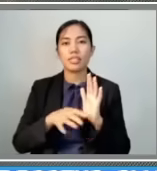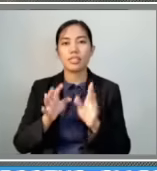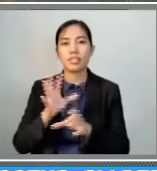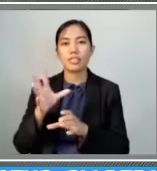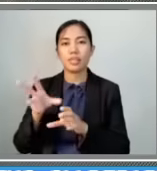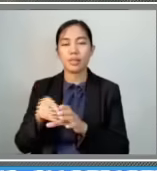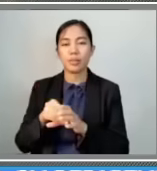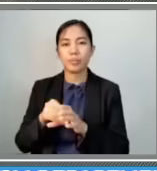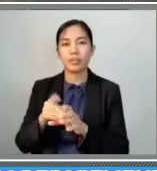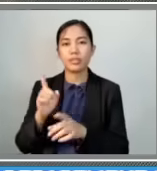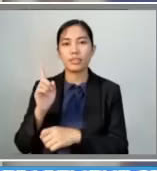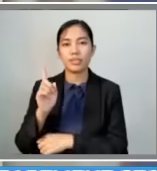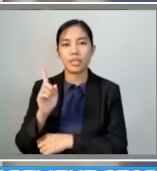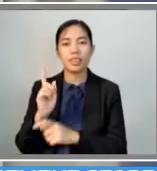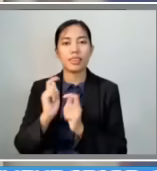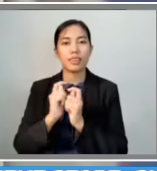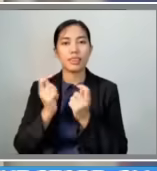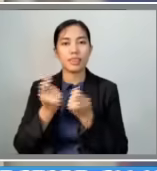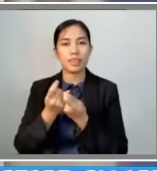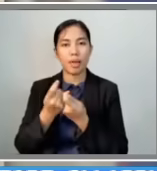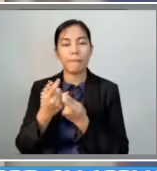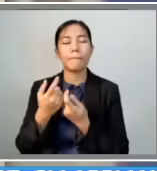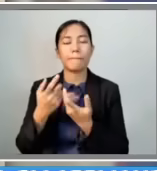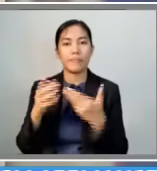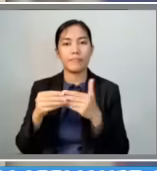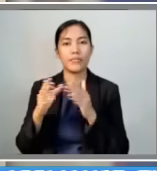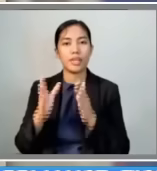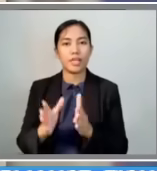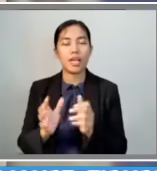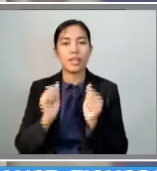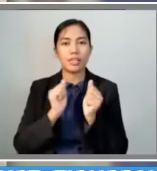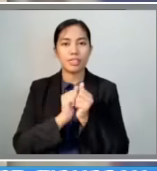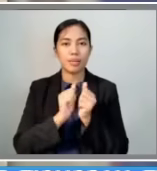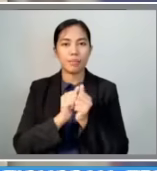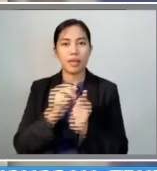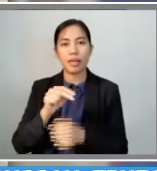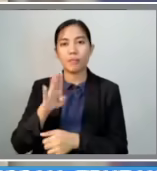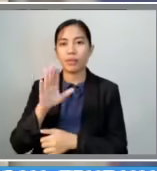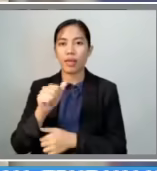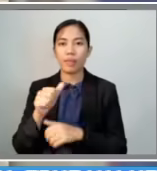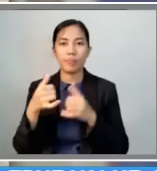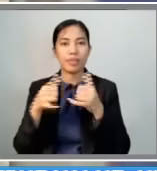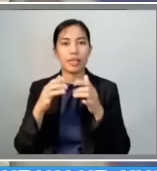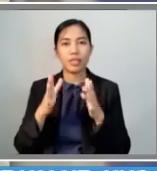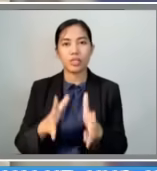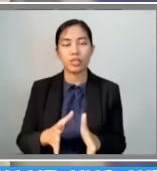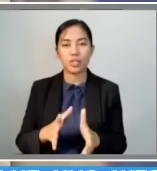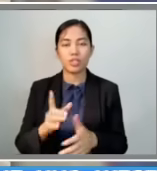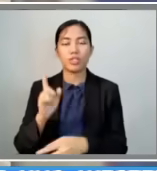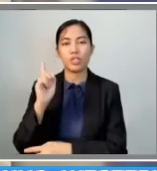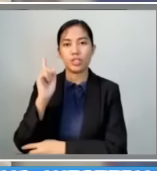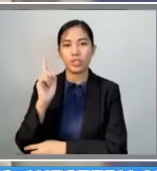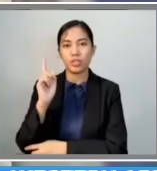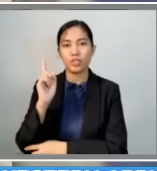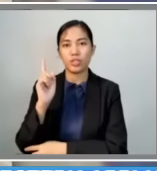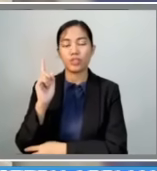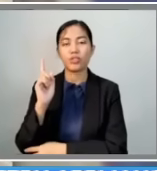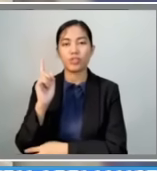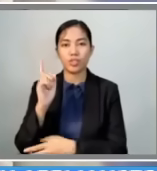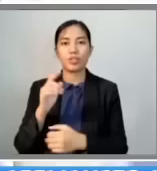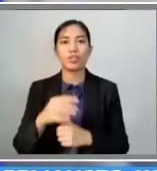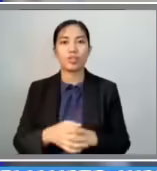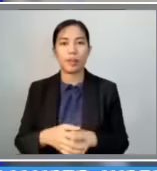ang team captain. Makakasama niya si NBA player Jordan Clarkson at sina Scottie Thompson, Junmar Fajardo, Kai